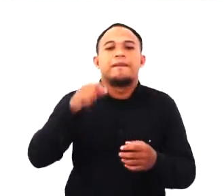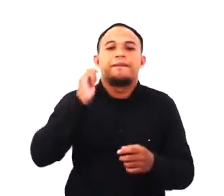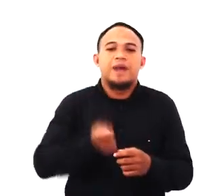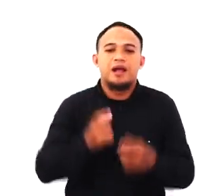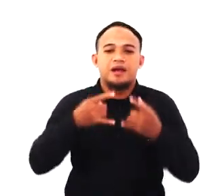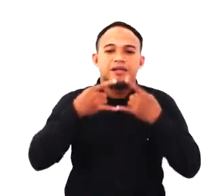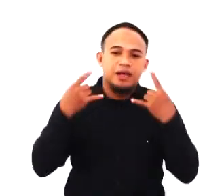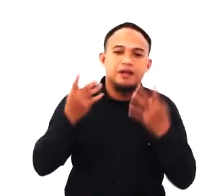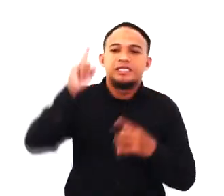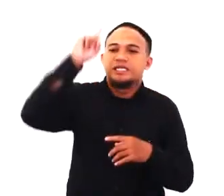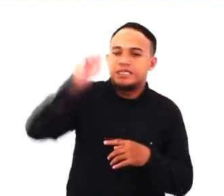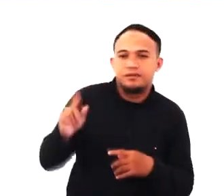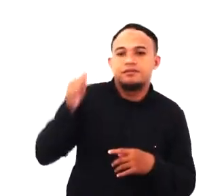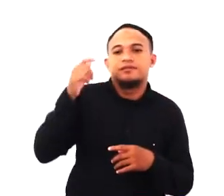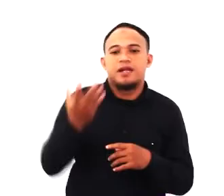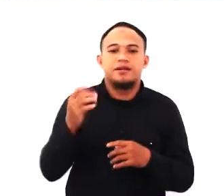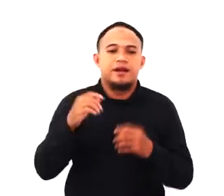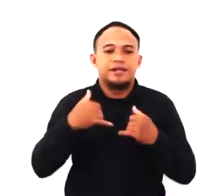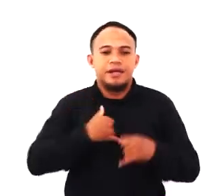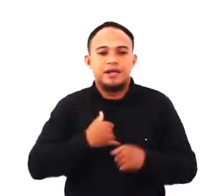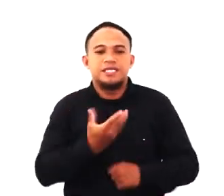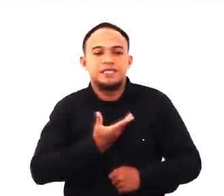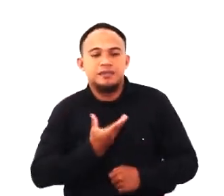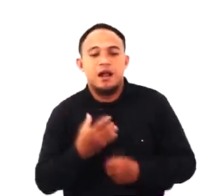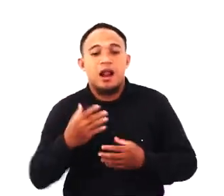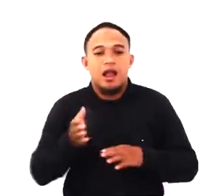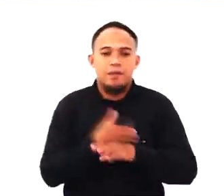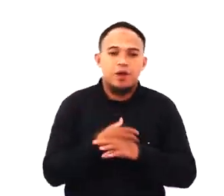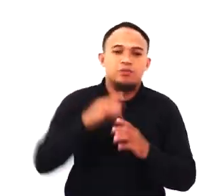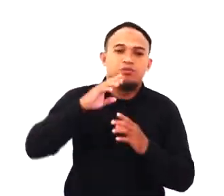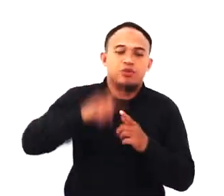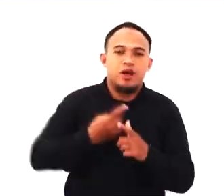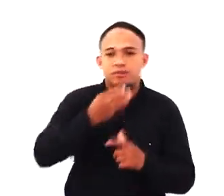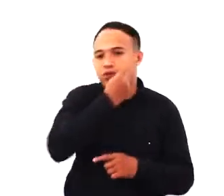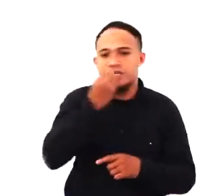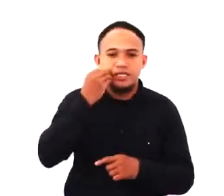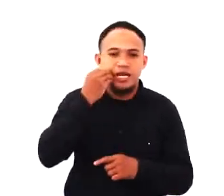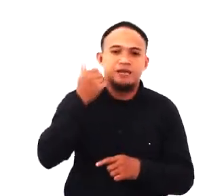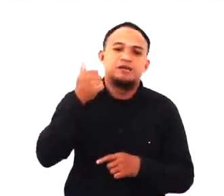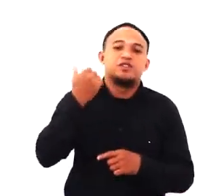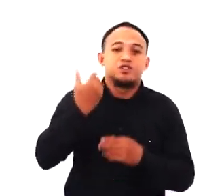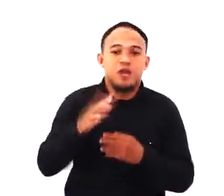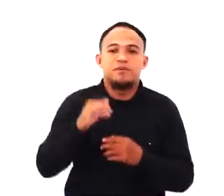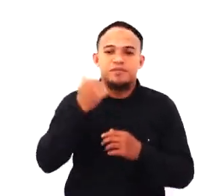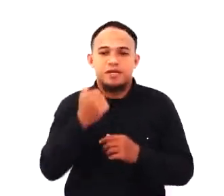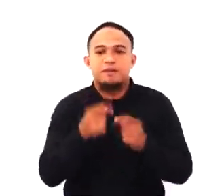rumah? Dan saya mau, saya inginkan sebelum bulan puasa.